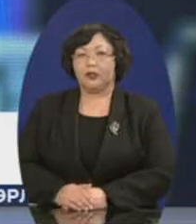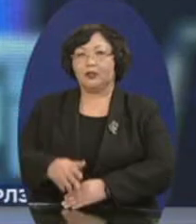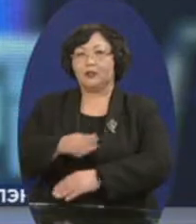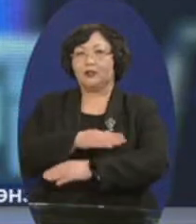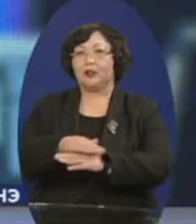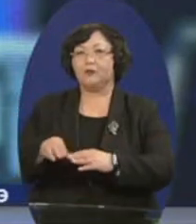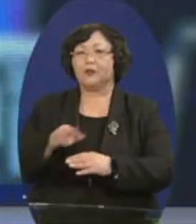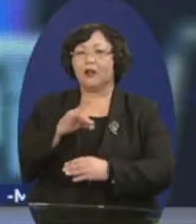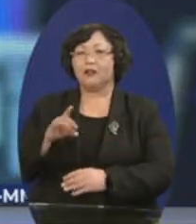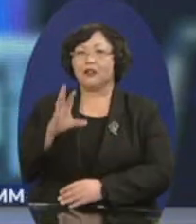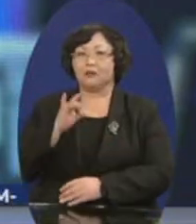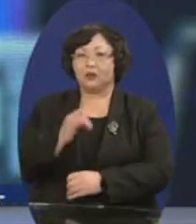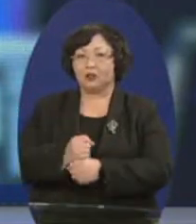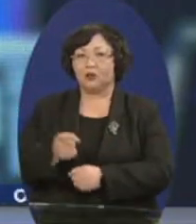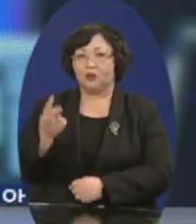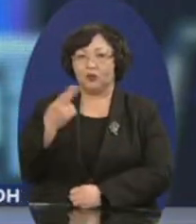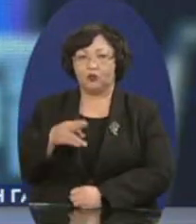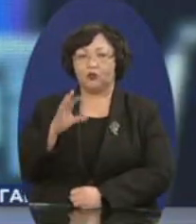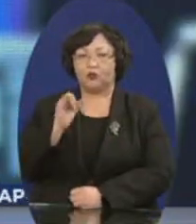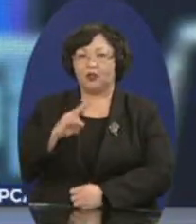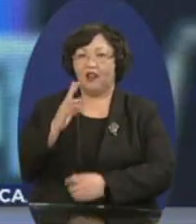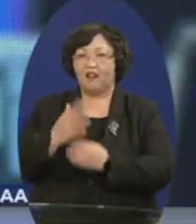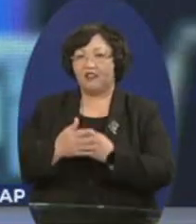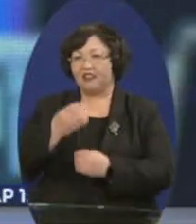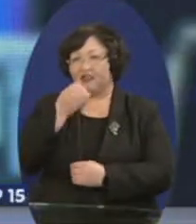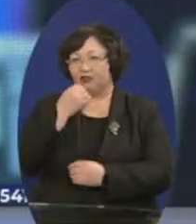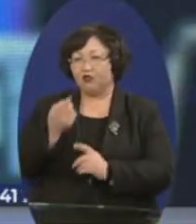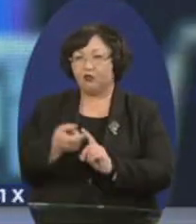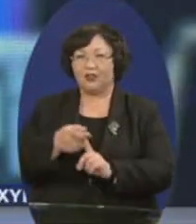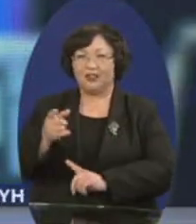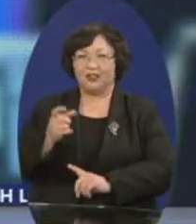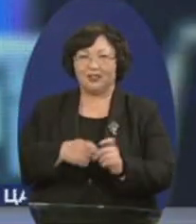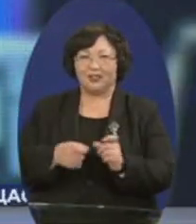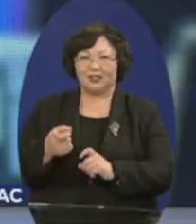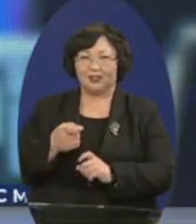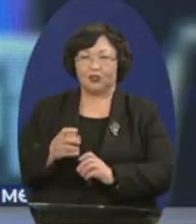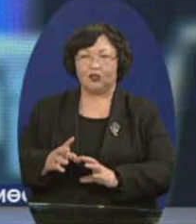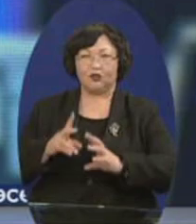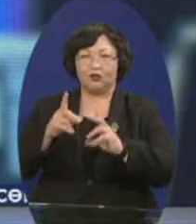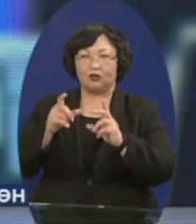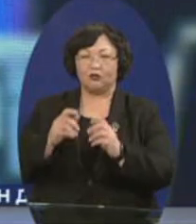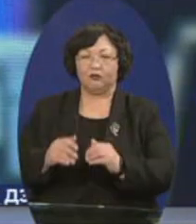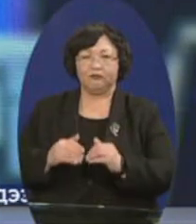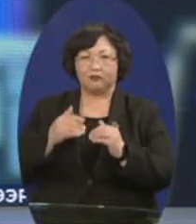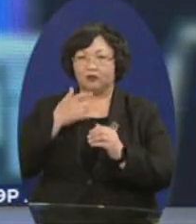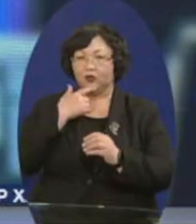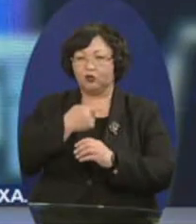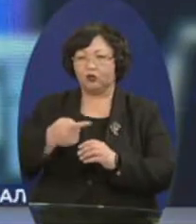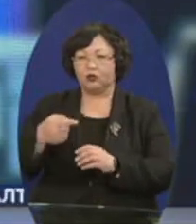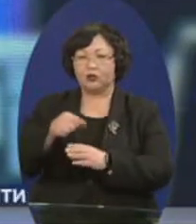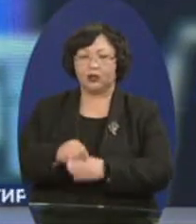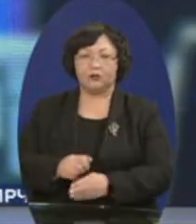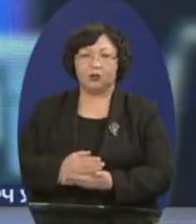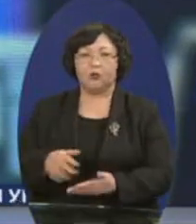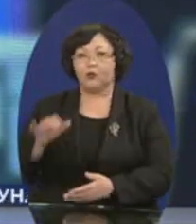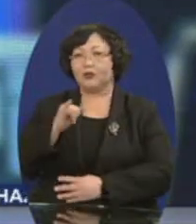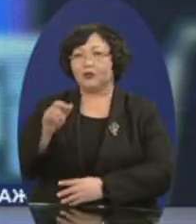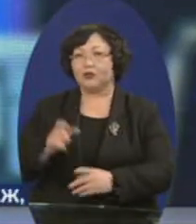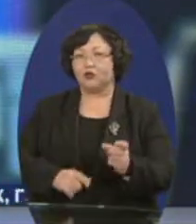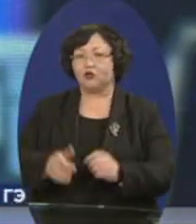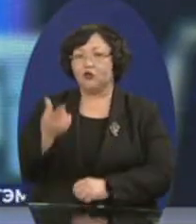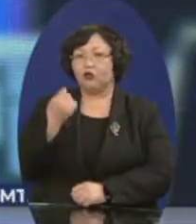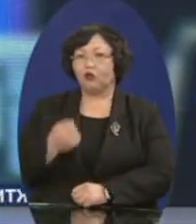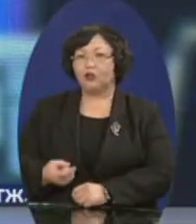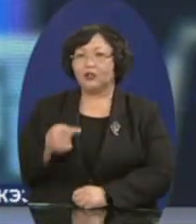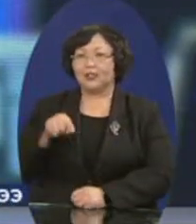Өнөөдрийн салбарын ажил одоо хүнд суртал авилга албан тушаалын асуудал эдийн засгийн өгөөжөд сөрөг нөлөө үзүүлж байгаа талаар олон жишээ байдаг. За улс орны эдийн засгийн гол судас